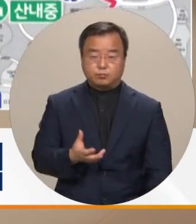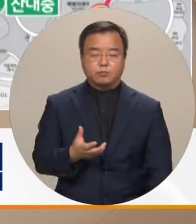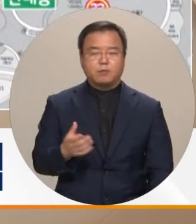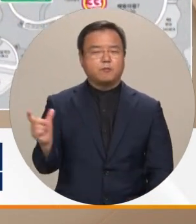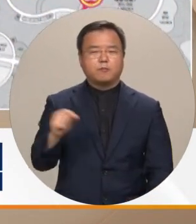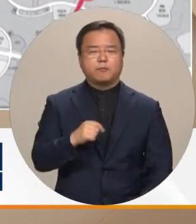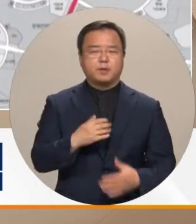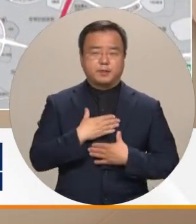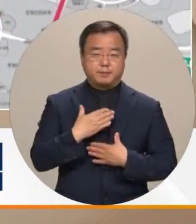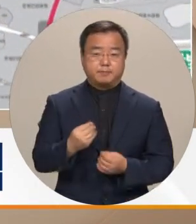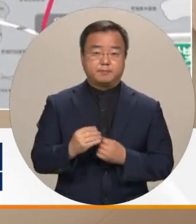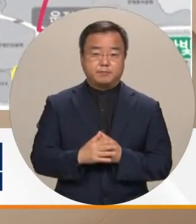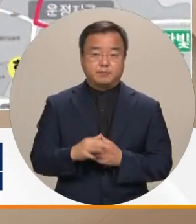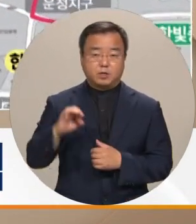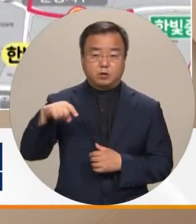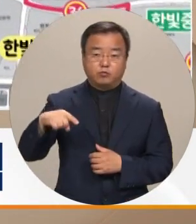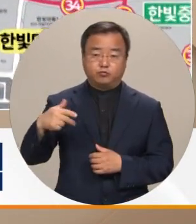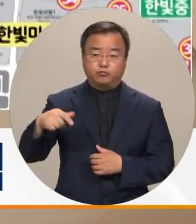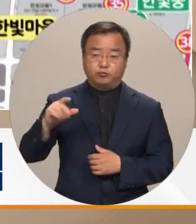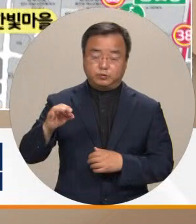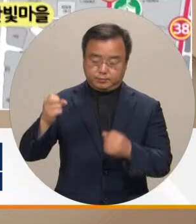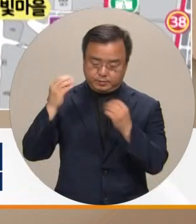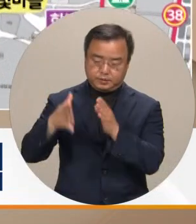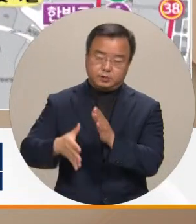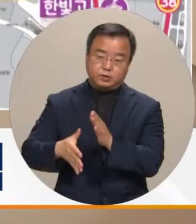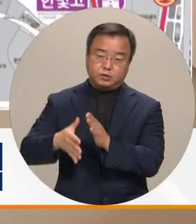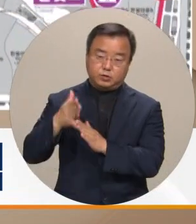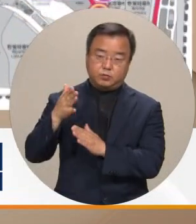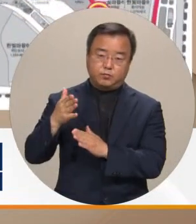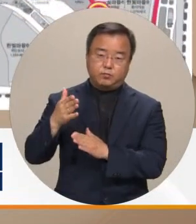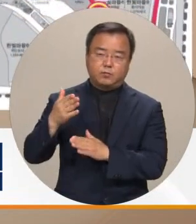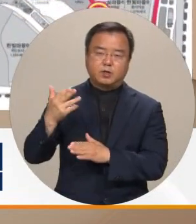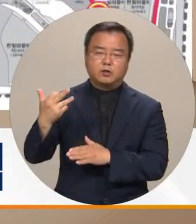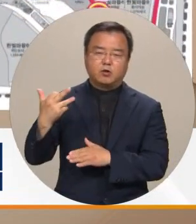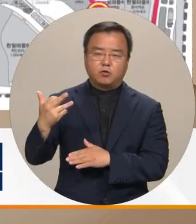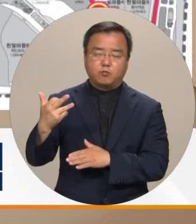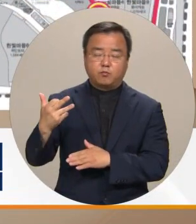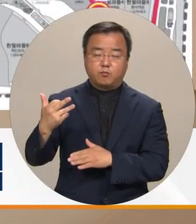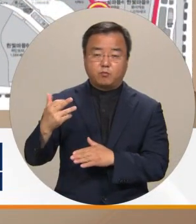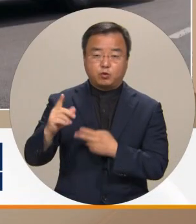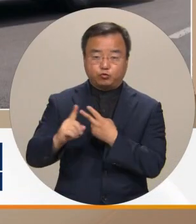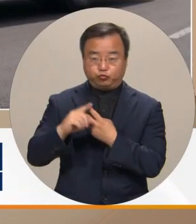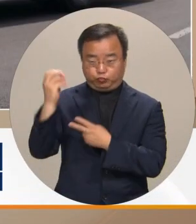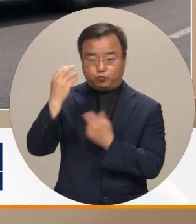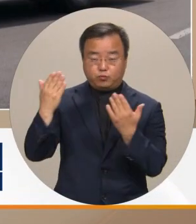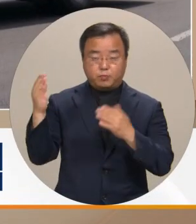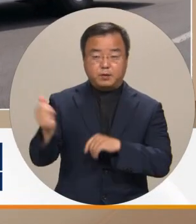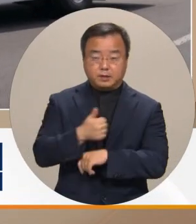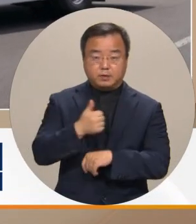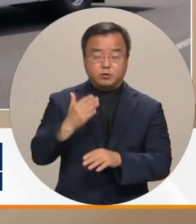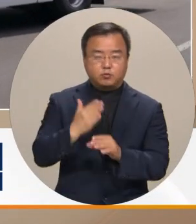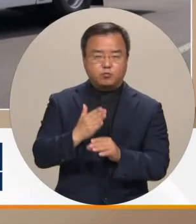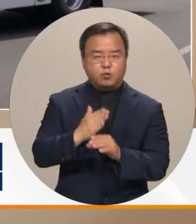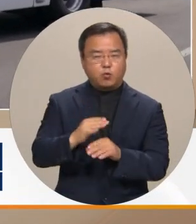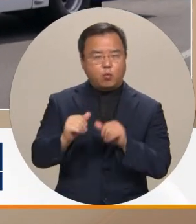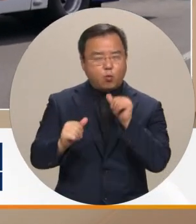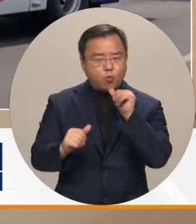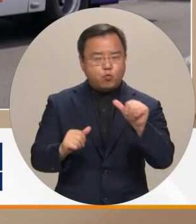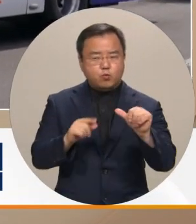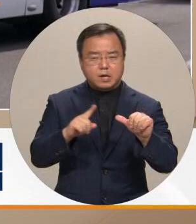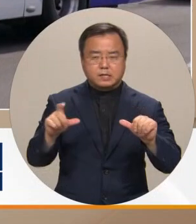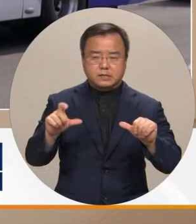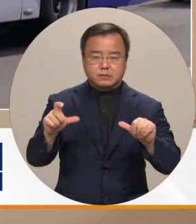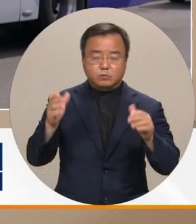있습니다 운정 신도시의 중고등학교 18 곳을 모두 다니는데 배차 간격도 5분에서 15분을 짧습니다